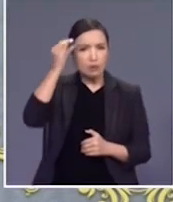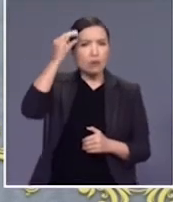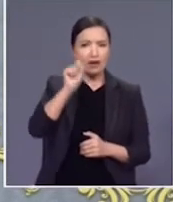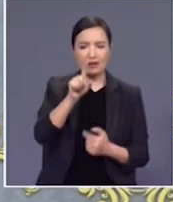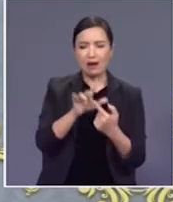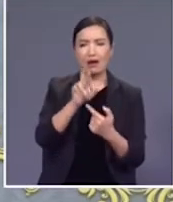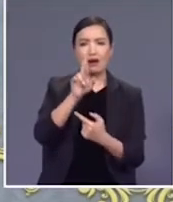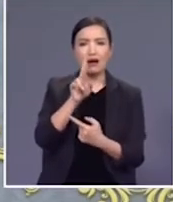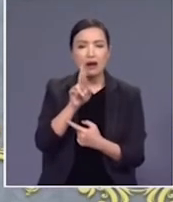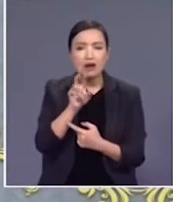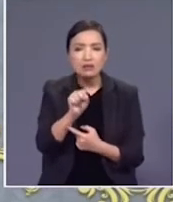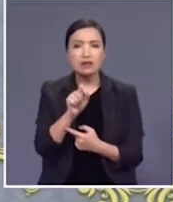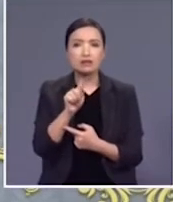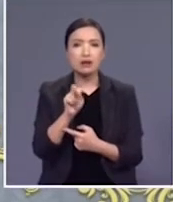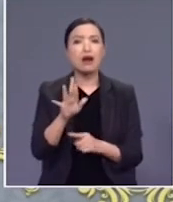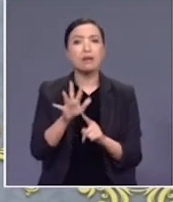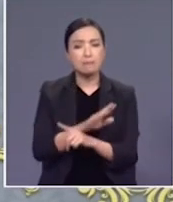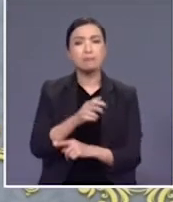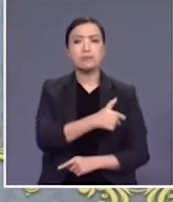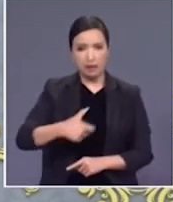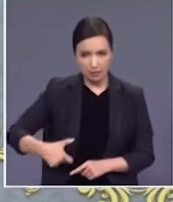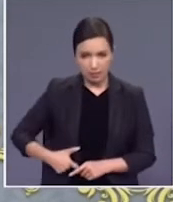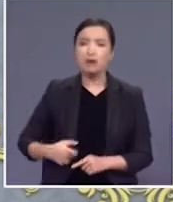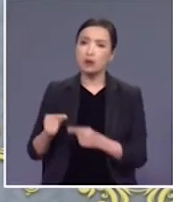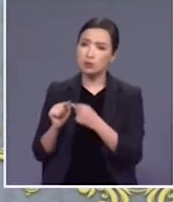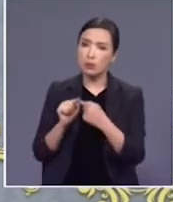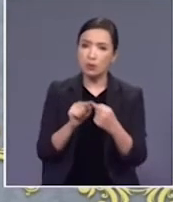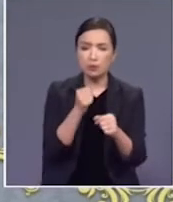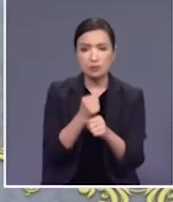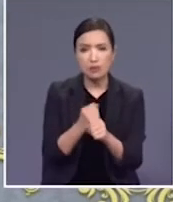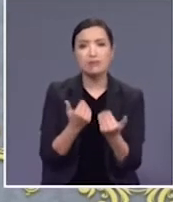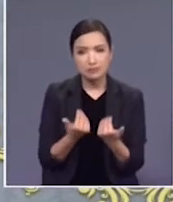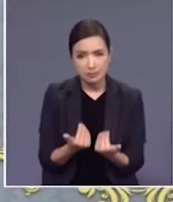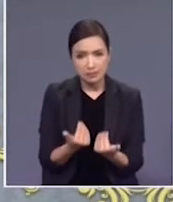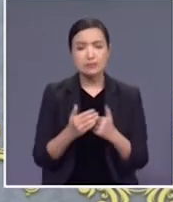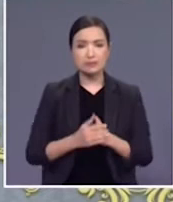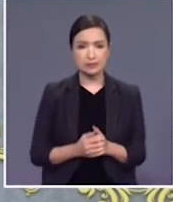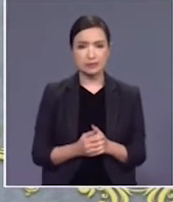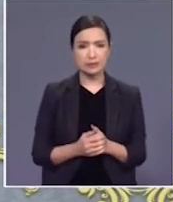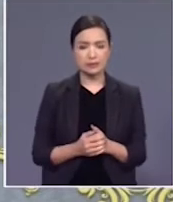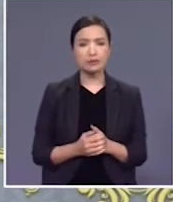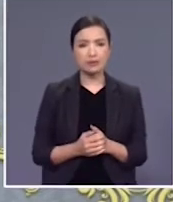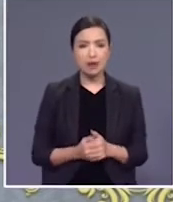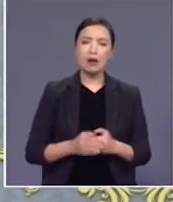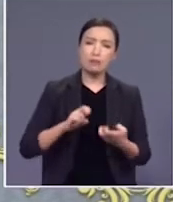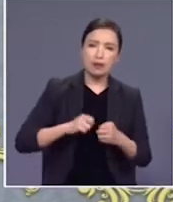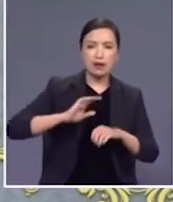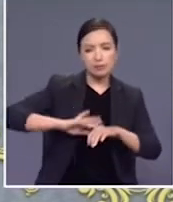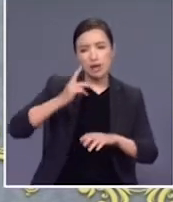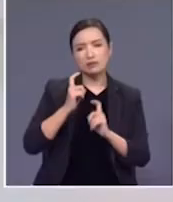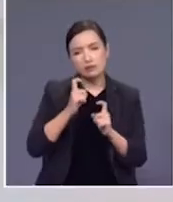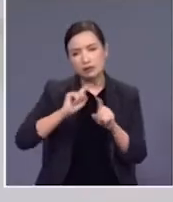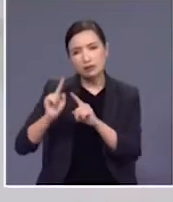หม่อมเพื่อเป็นแนวทางพระราชทานสำหรับดำเนินการอย่างต่อเนื่องในครั้งนี้ด้วยนะครับรวมทั้งสาภัยอื่นๆที่จะเกิดขึ้นอีกในอนาค